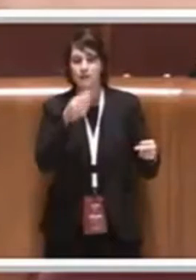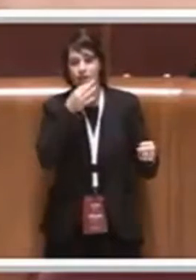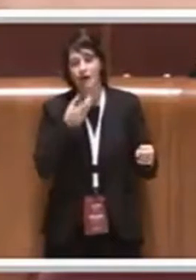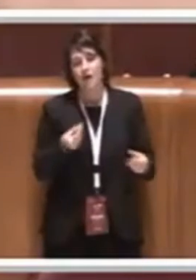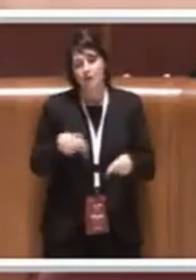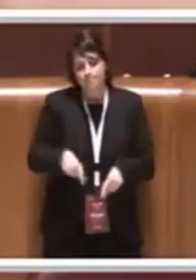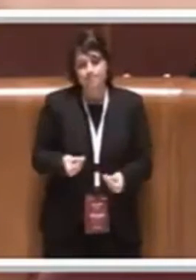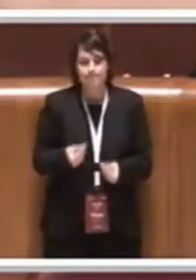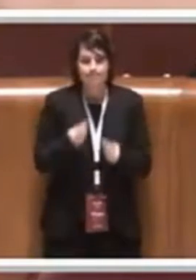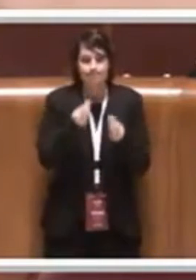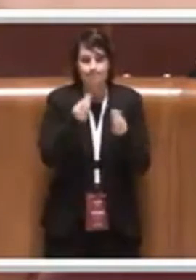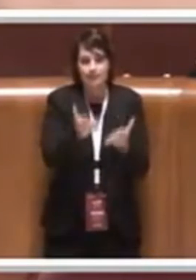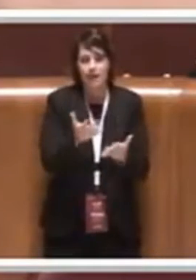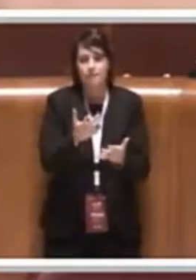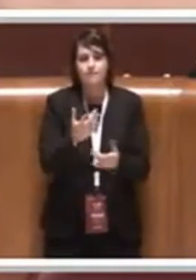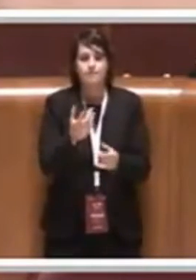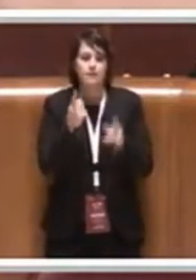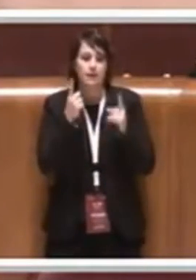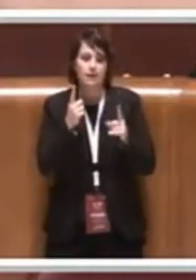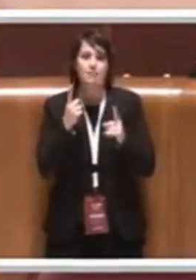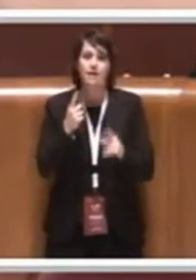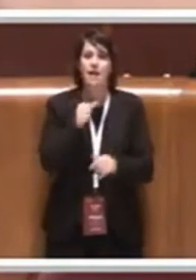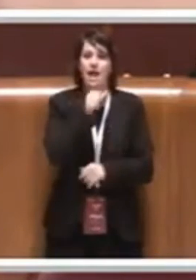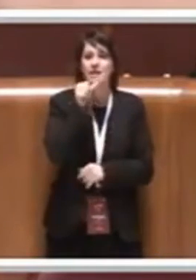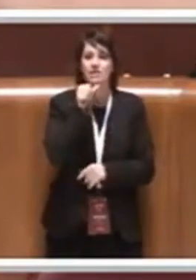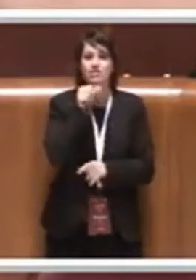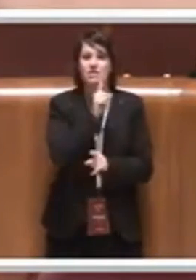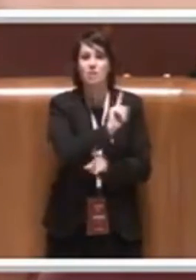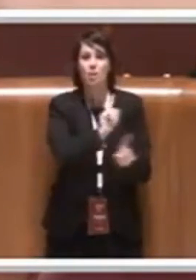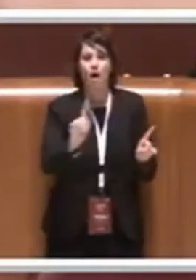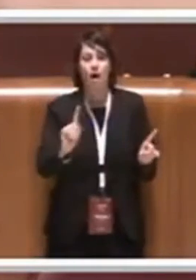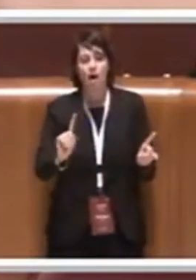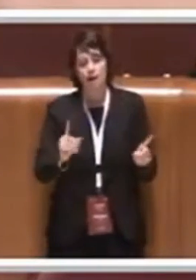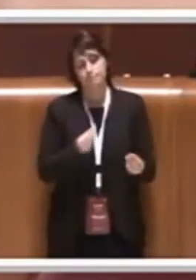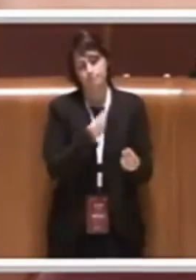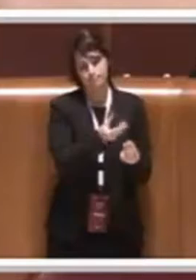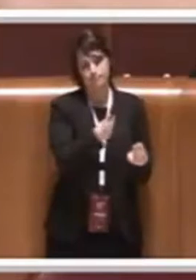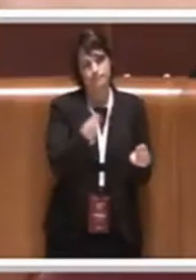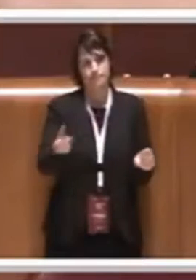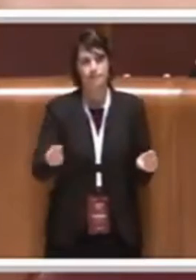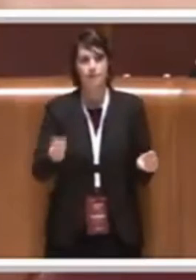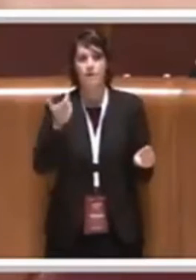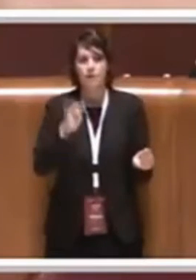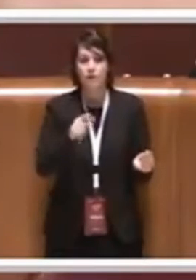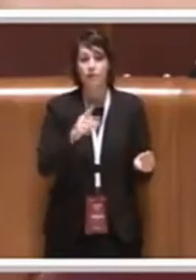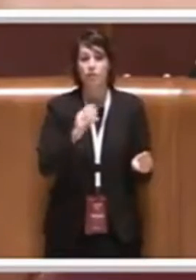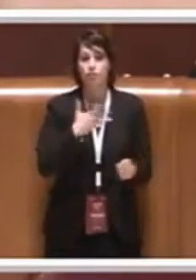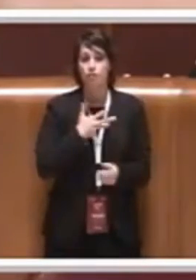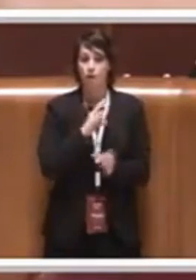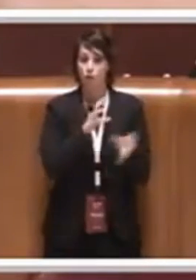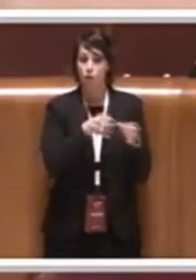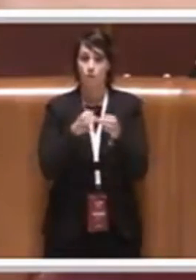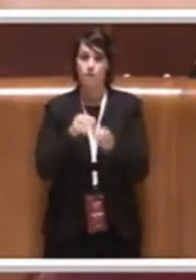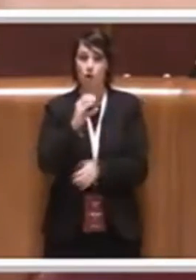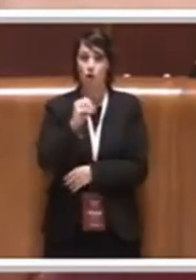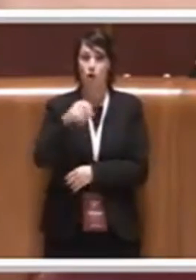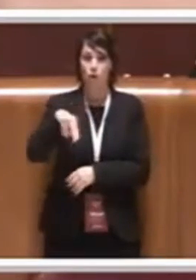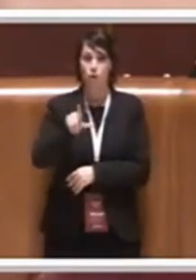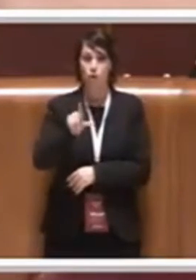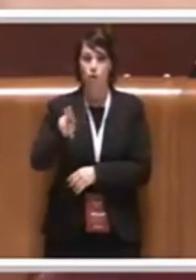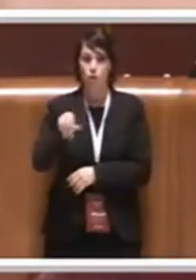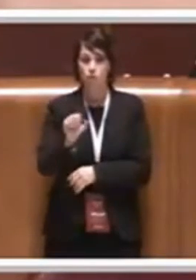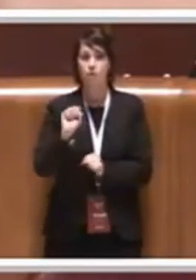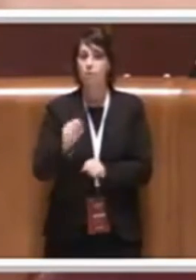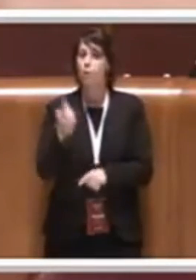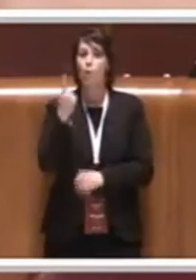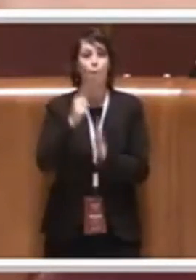alle esigenze, perché è impensabile che una onlus possa essere presente continuativamente tutto per un mese